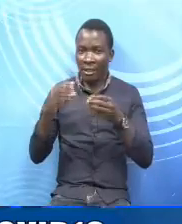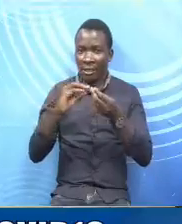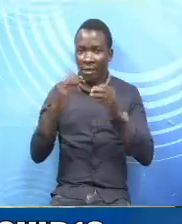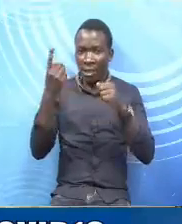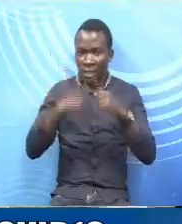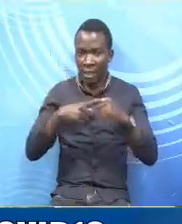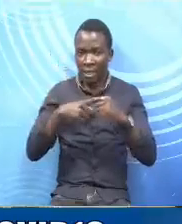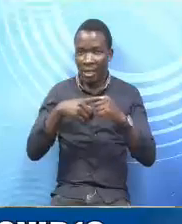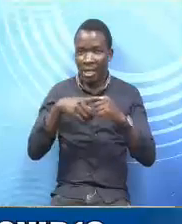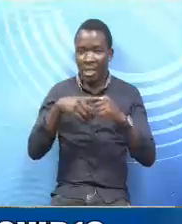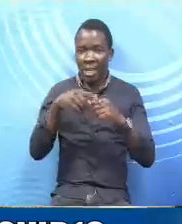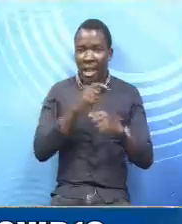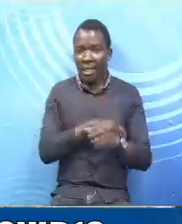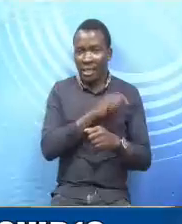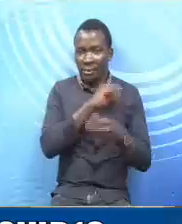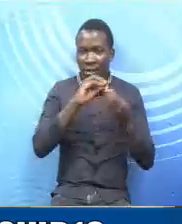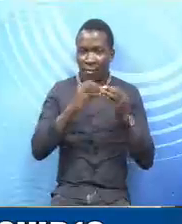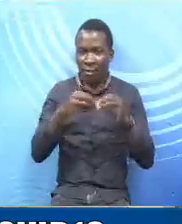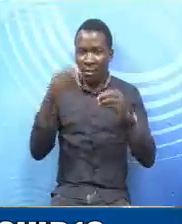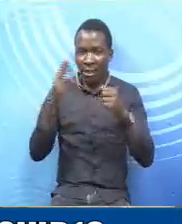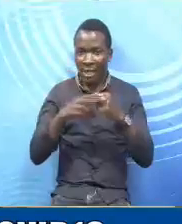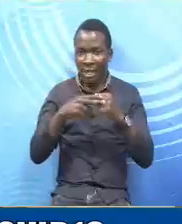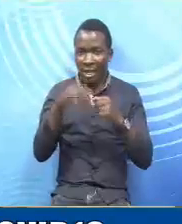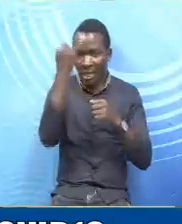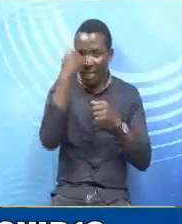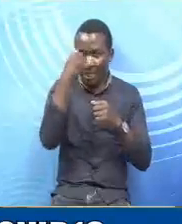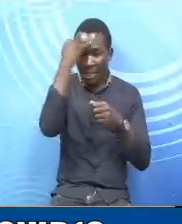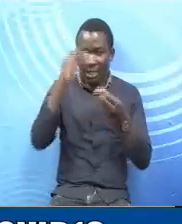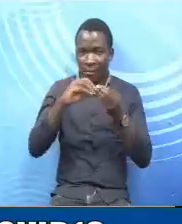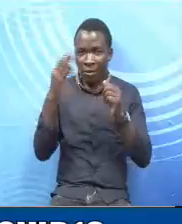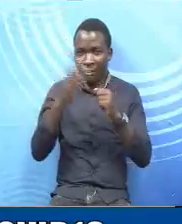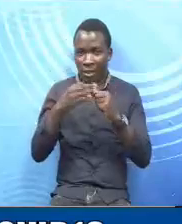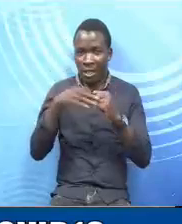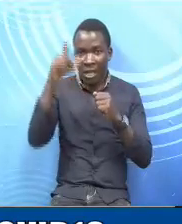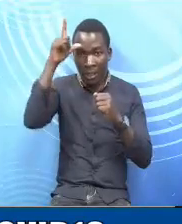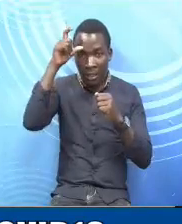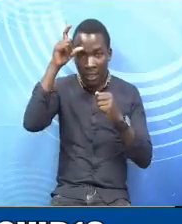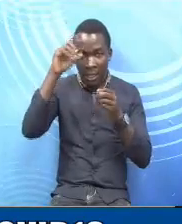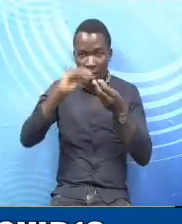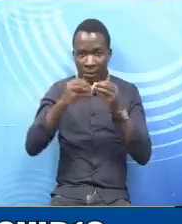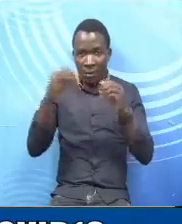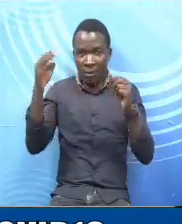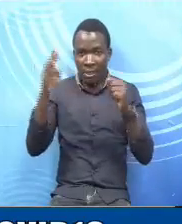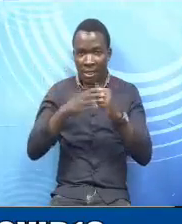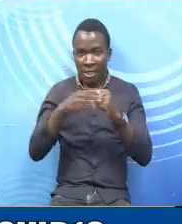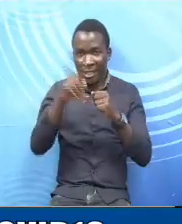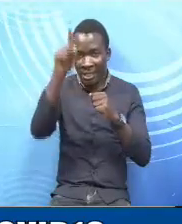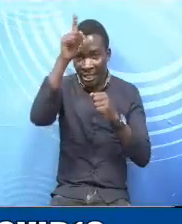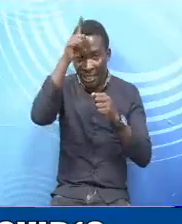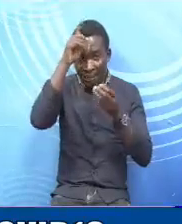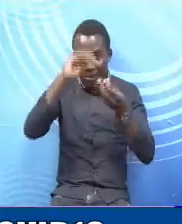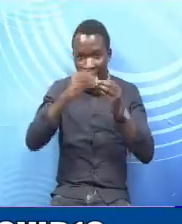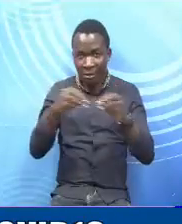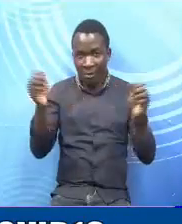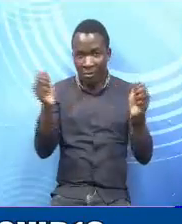gatandatu, Espanye ku mwanya wa karindwi, Ubutaliyani ku mwanya wa munani, Turikiya ku mwanya wa cyenda, ndetse hakaza Ubudage ku mwanya